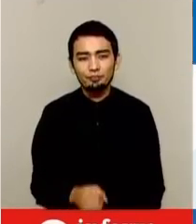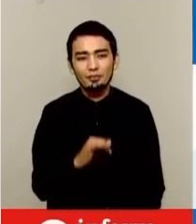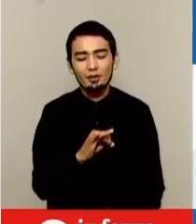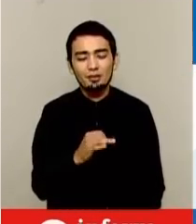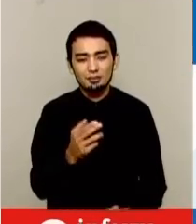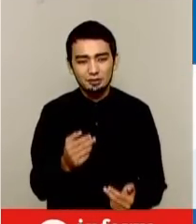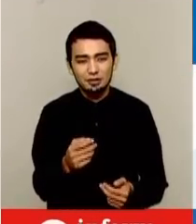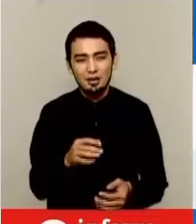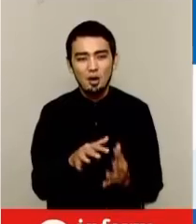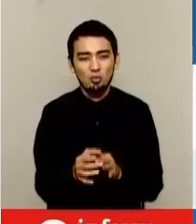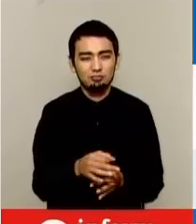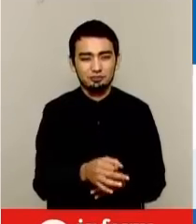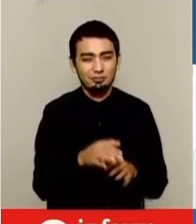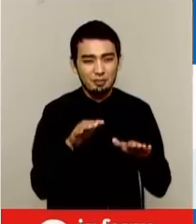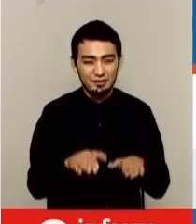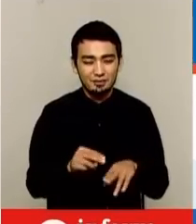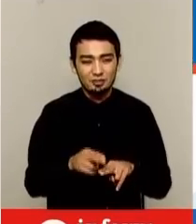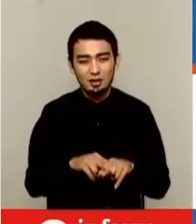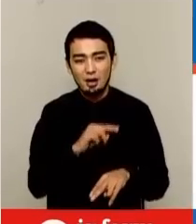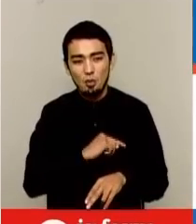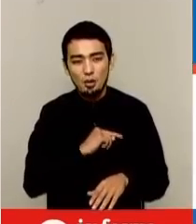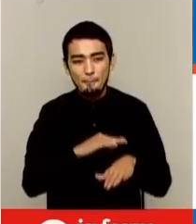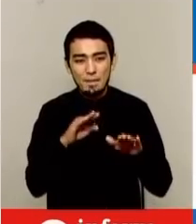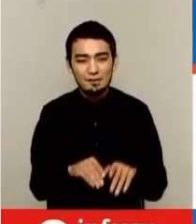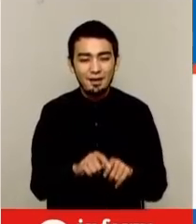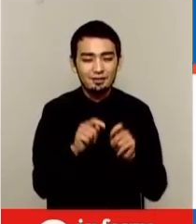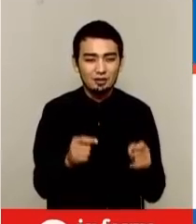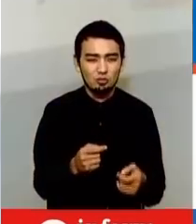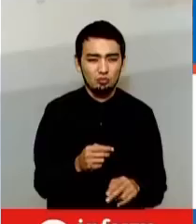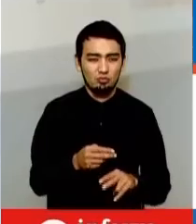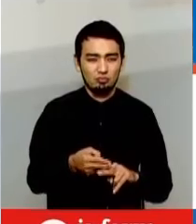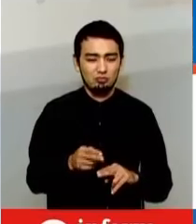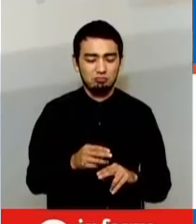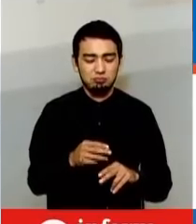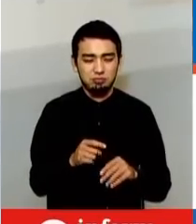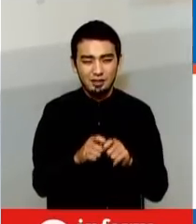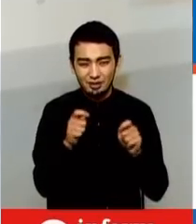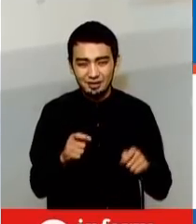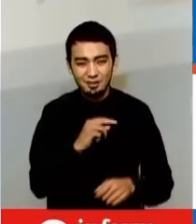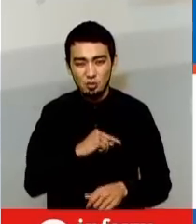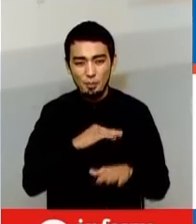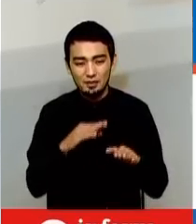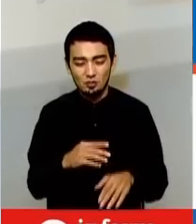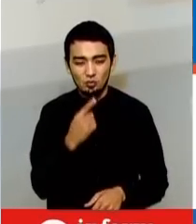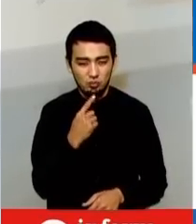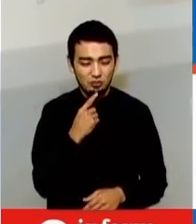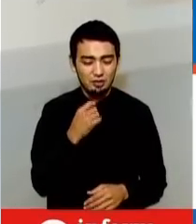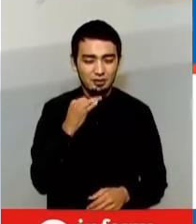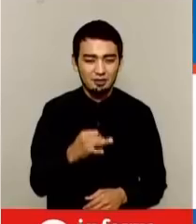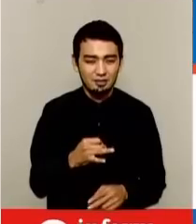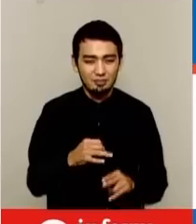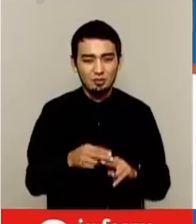Естественно, в сельской местности создать рабочие места на сегодняшний день очень сложно. Необходимо на селе развивать именно